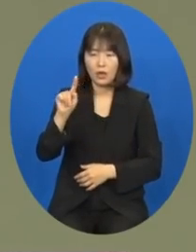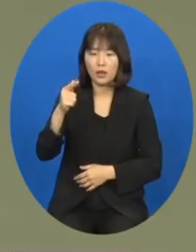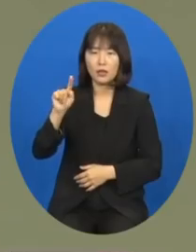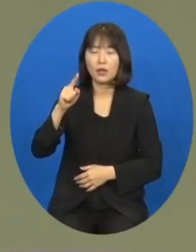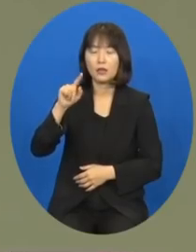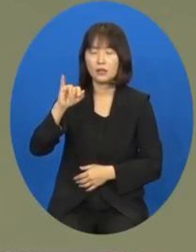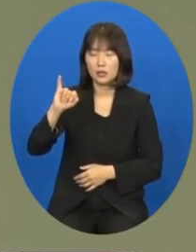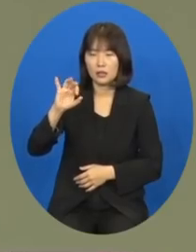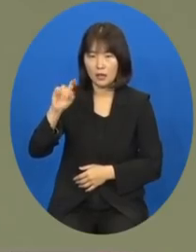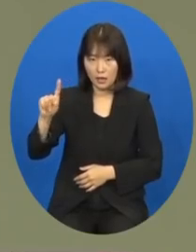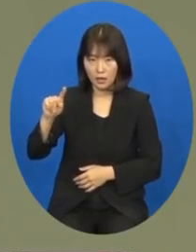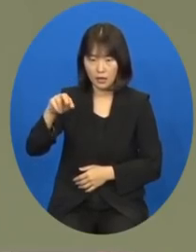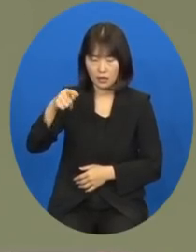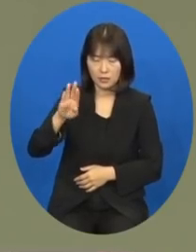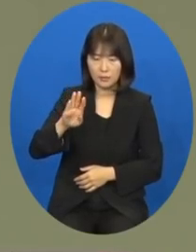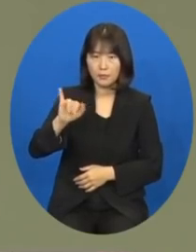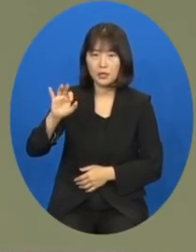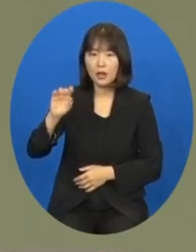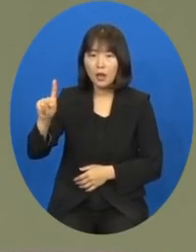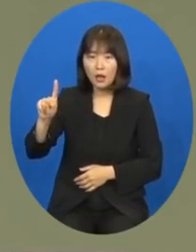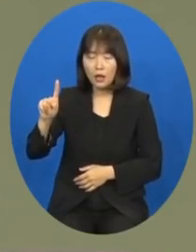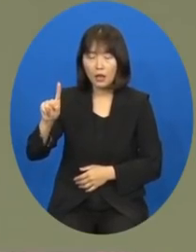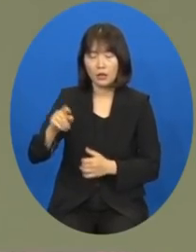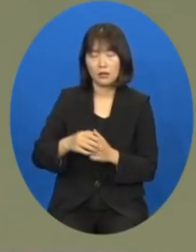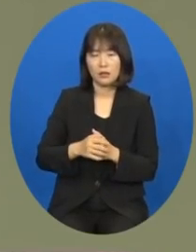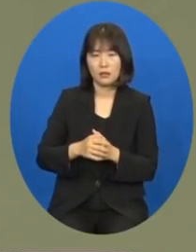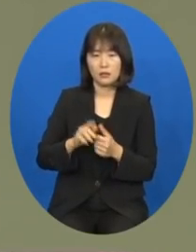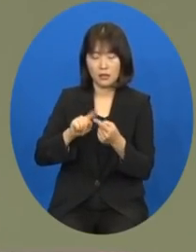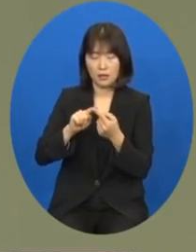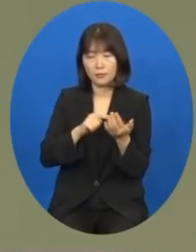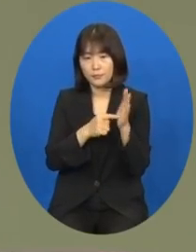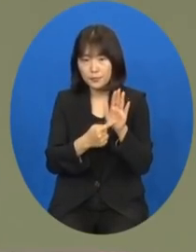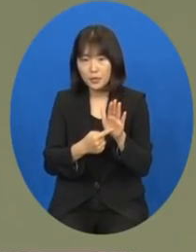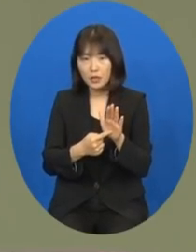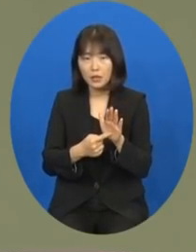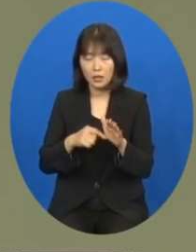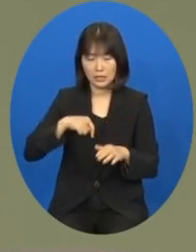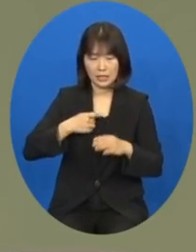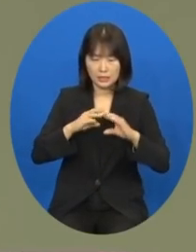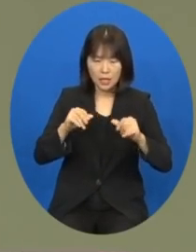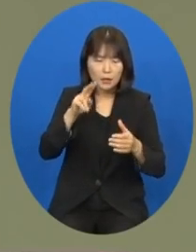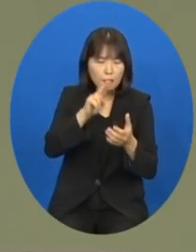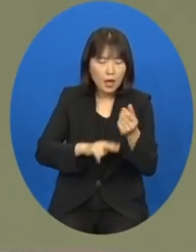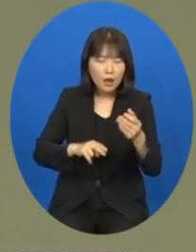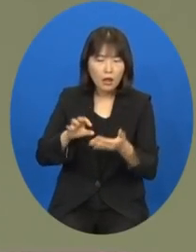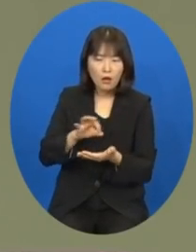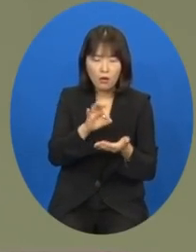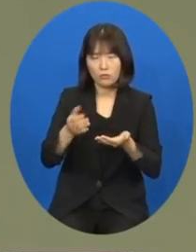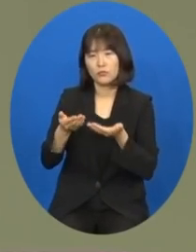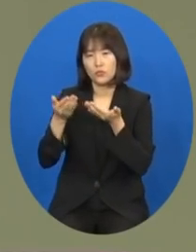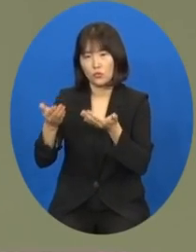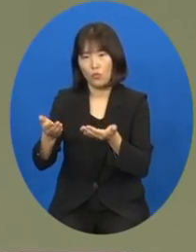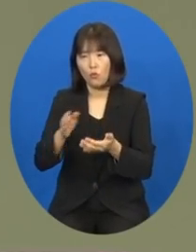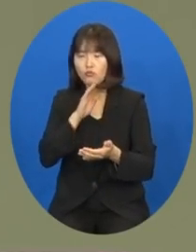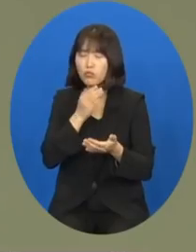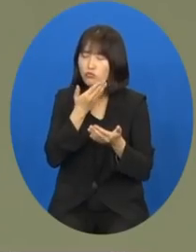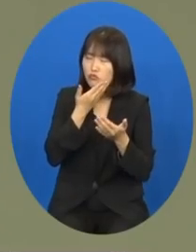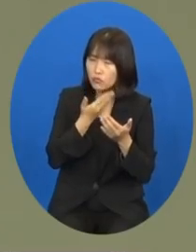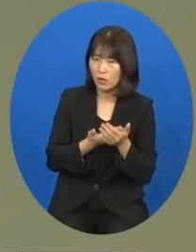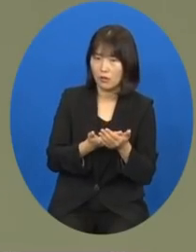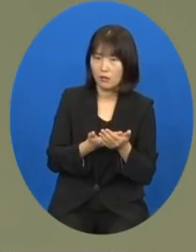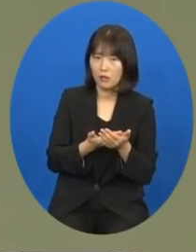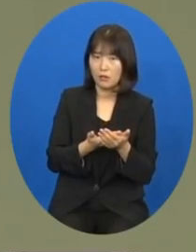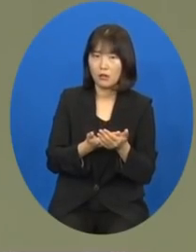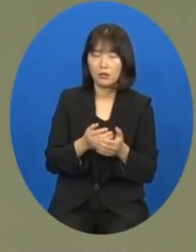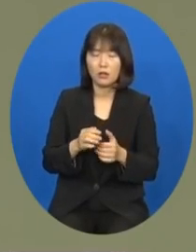몰로 자신의 땅을 팔아서 헌금 하겠다는 거예요 얼마나 귀한 분들이니까 누 금 하라고 하지도 않았어 보니